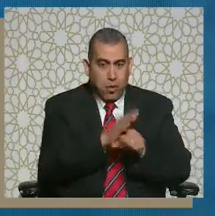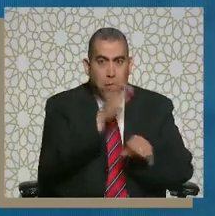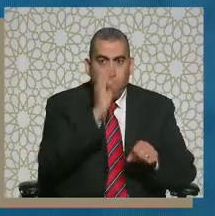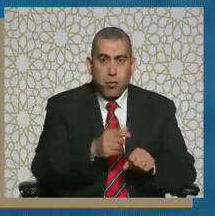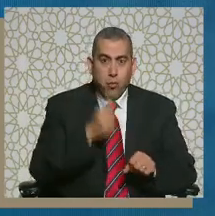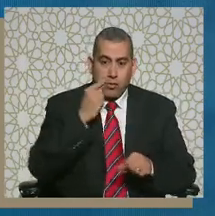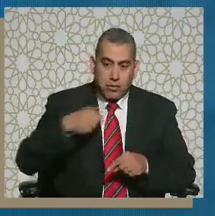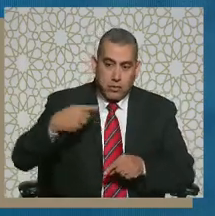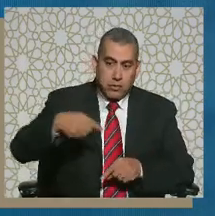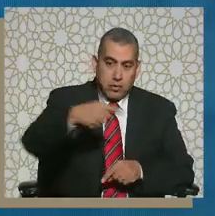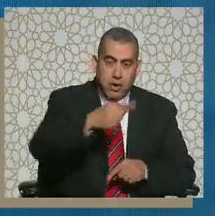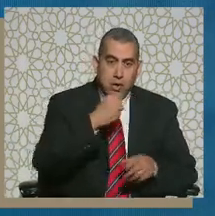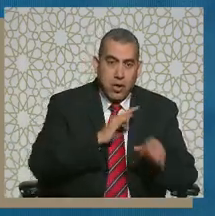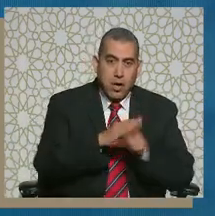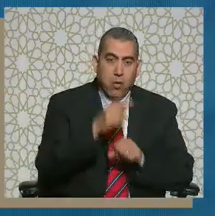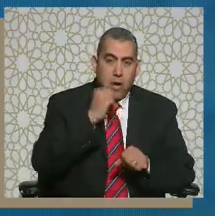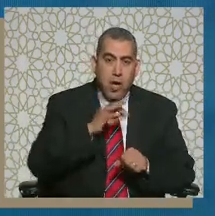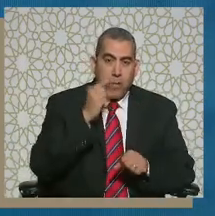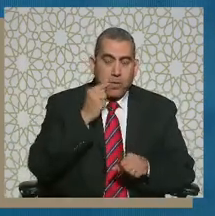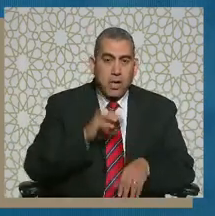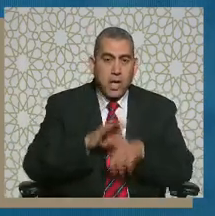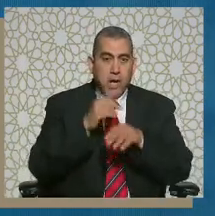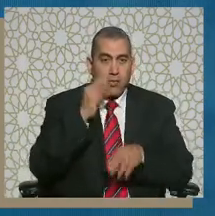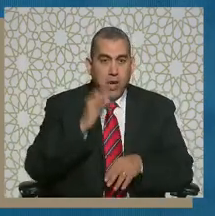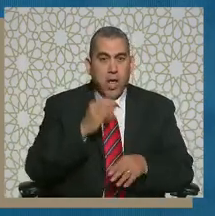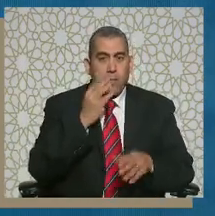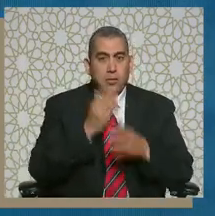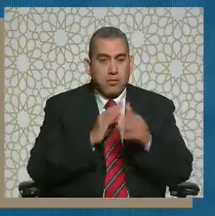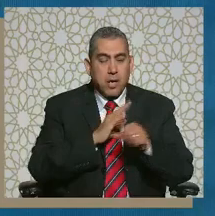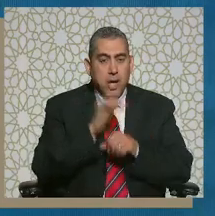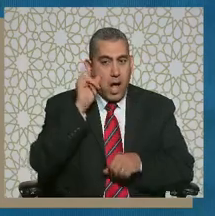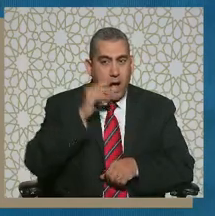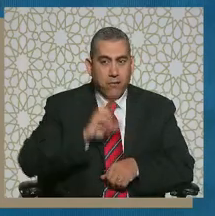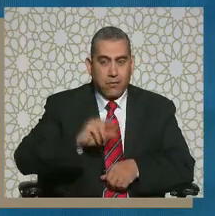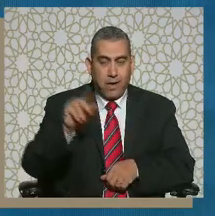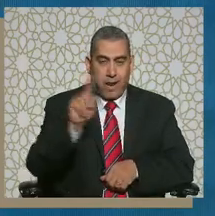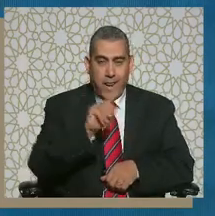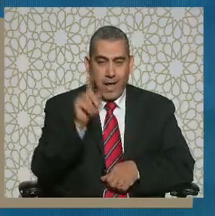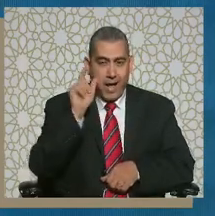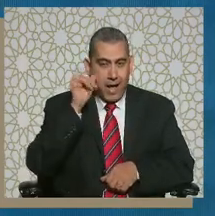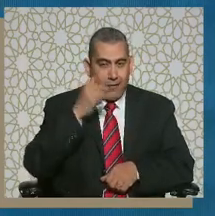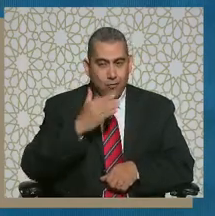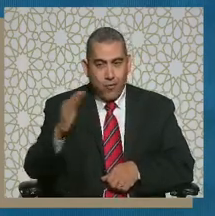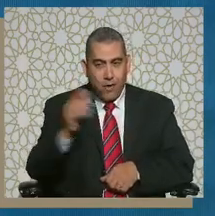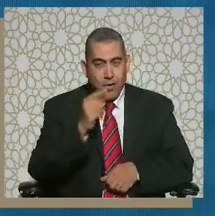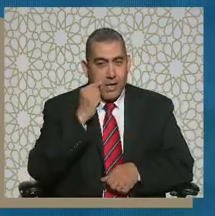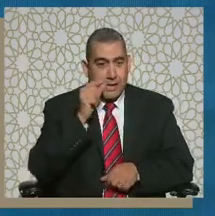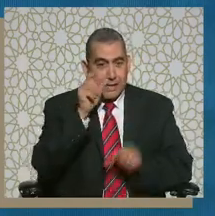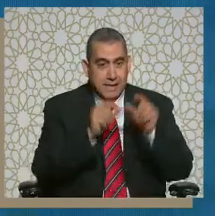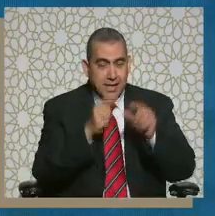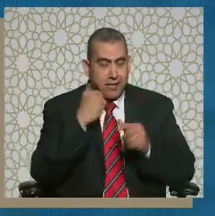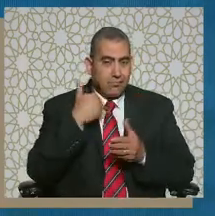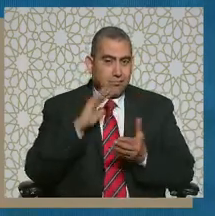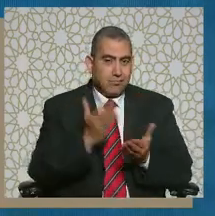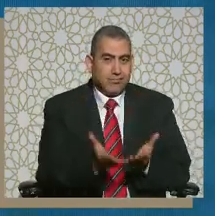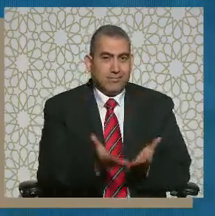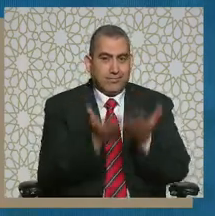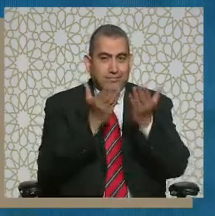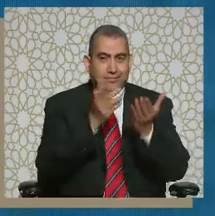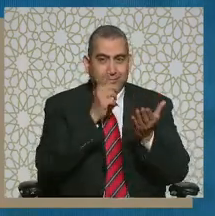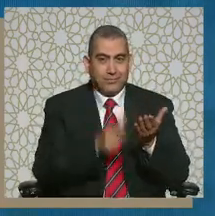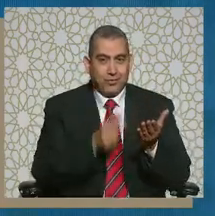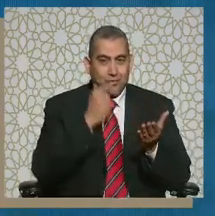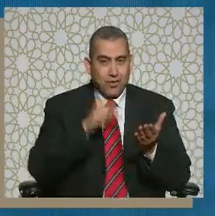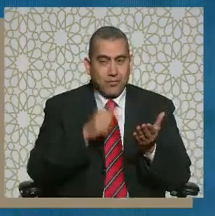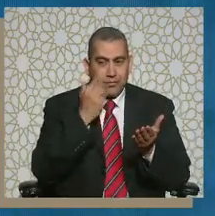الصوره صوره تكريم الانسان بان هو ليس كالحيوان بل الانسان مكرم فلذلك هنا جه